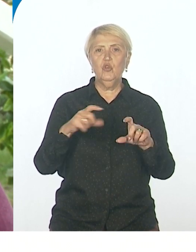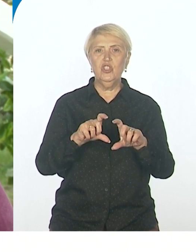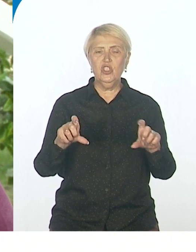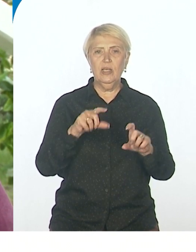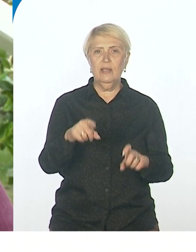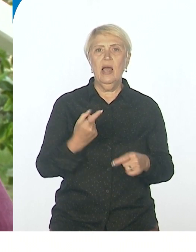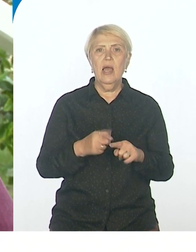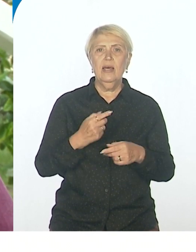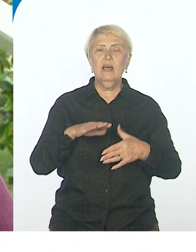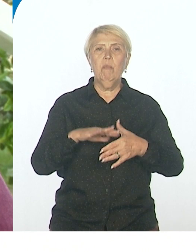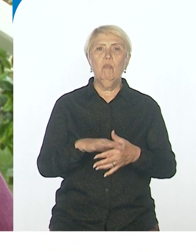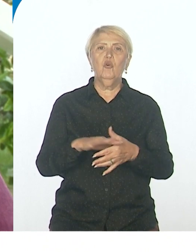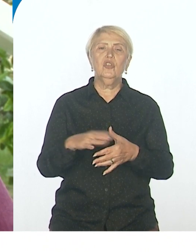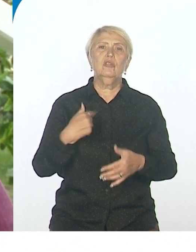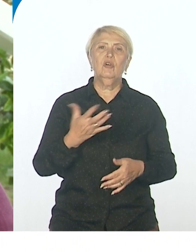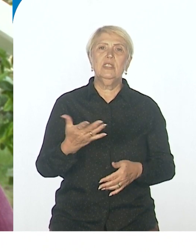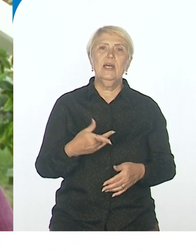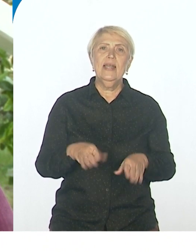это поможет тем, кто